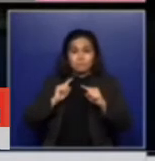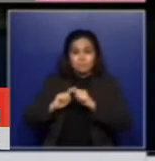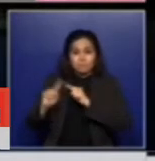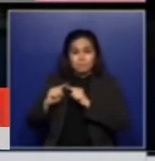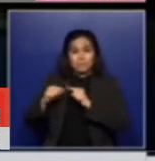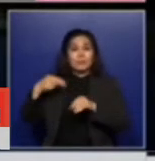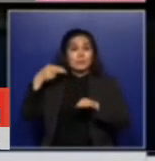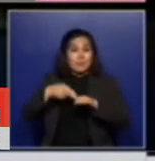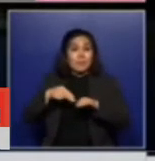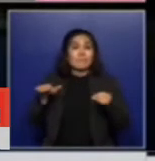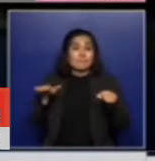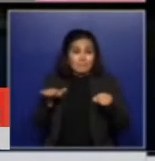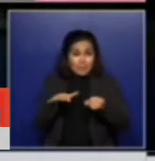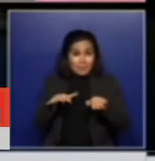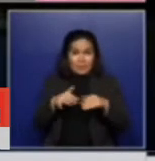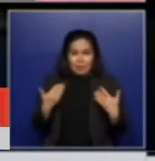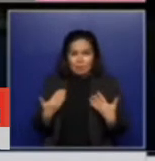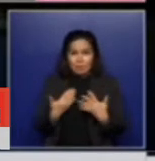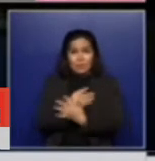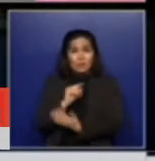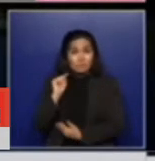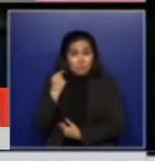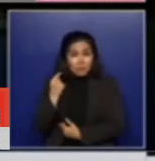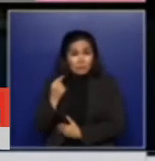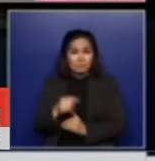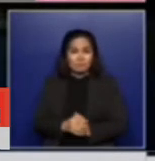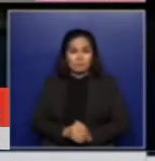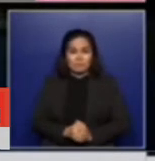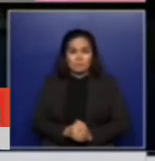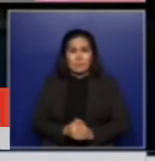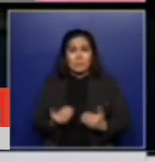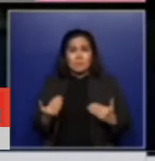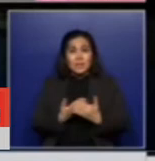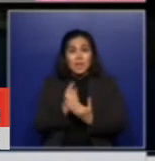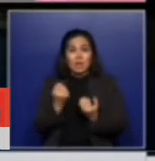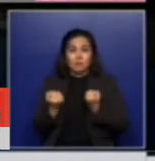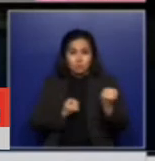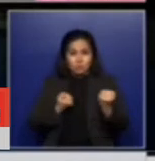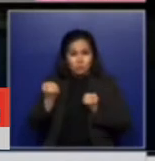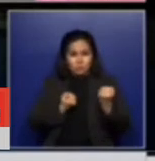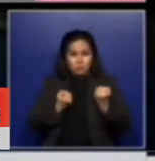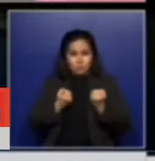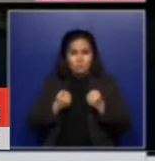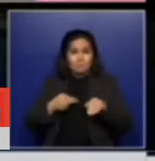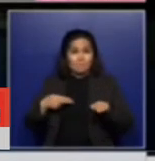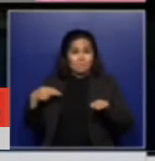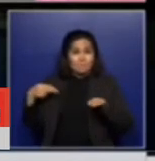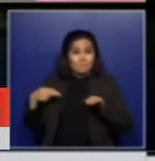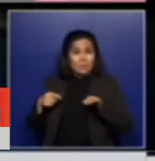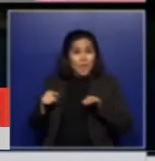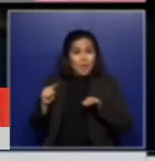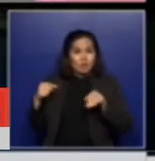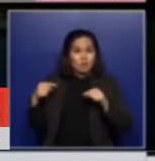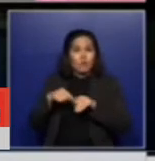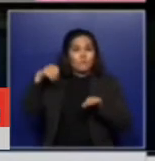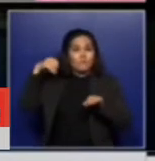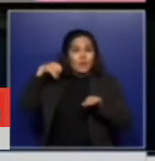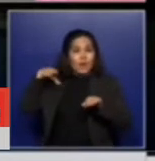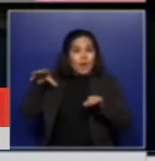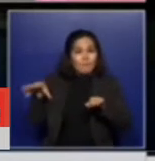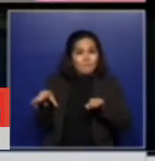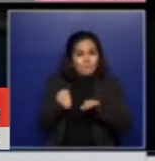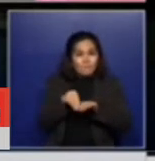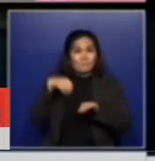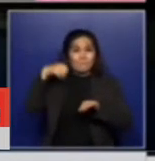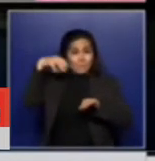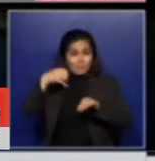ตามปกติเนี่ยมันเปลี่ยนหมดแหละครับมันก็จะเปลี่ยนไปใช้รถยนต์ที่ใช้ไฟฟ้าบริษัทที่เขา